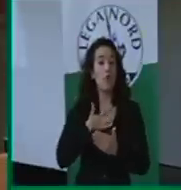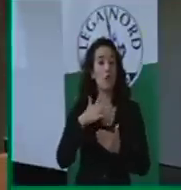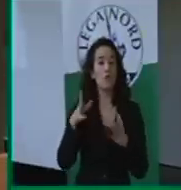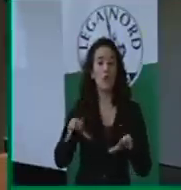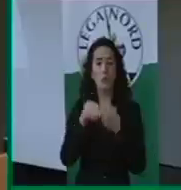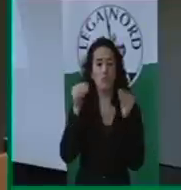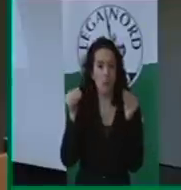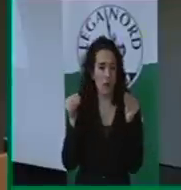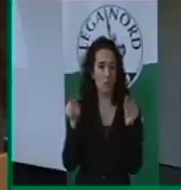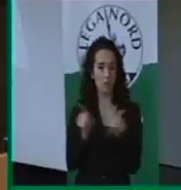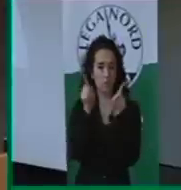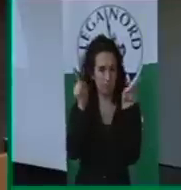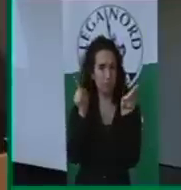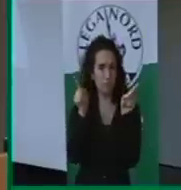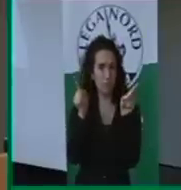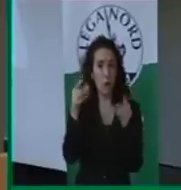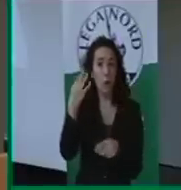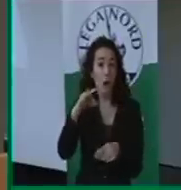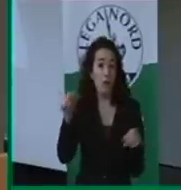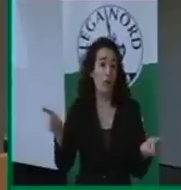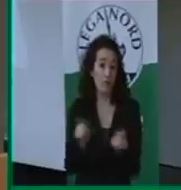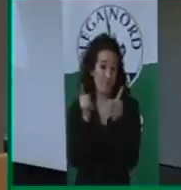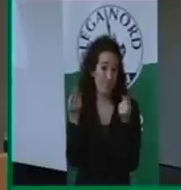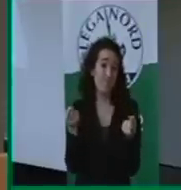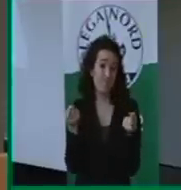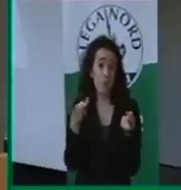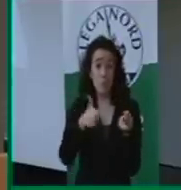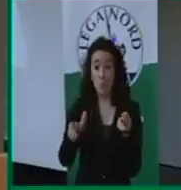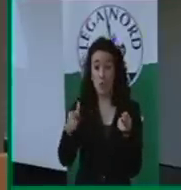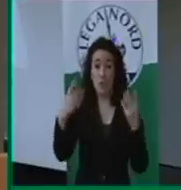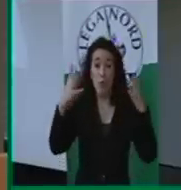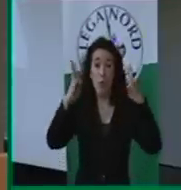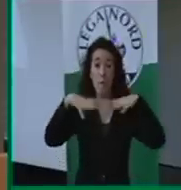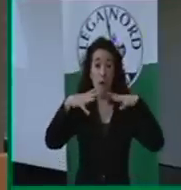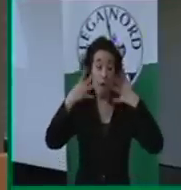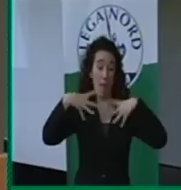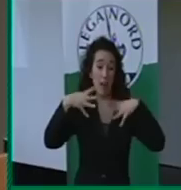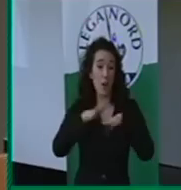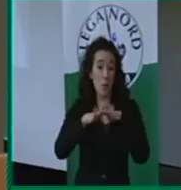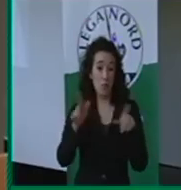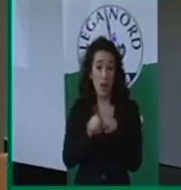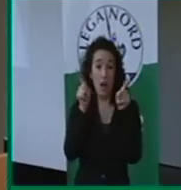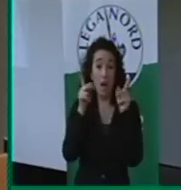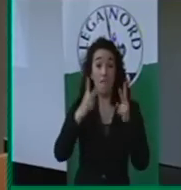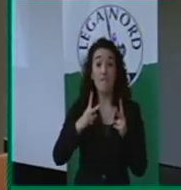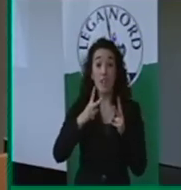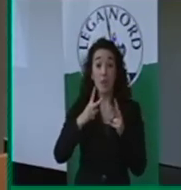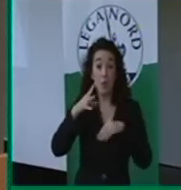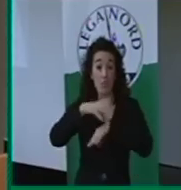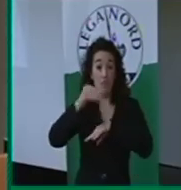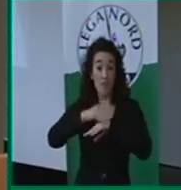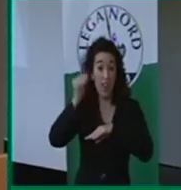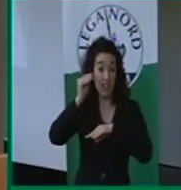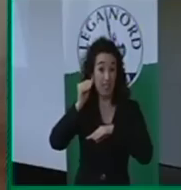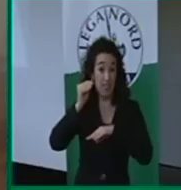perché in ogni caso i macchinari sono gli stessi per tutti con L'unica differenza che un paese nordeuropeo con